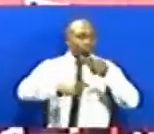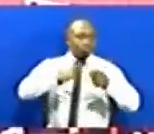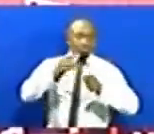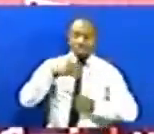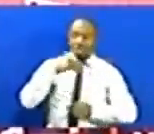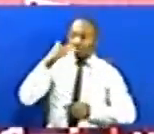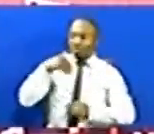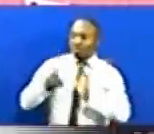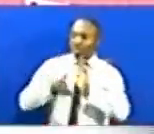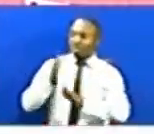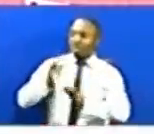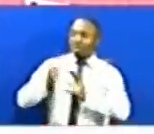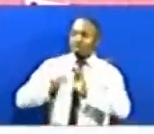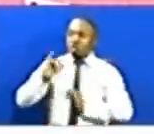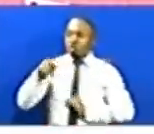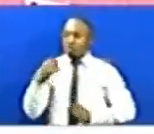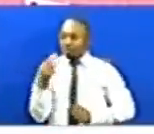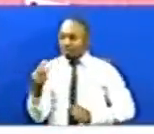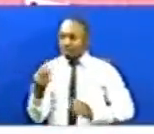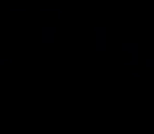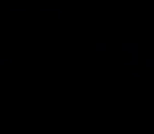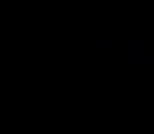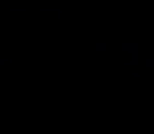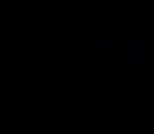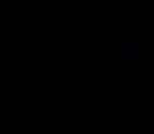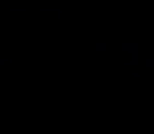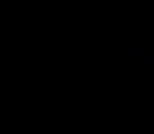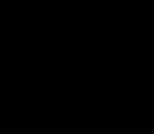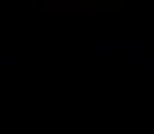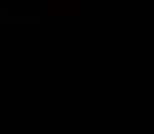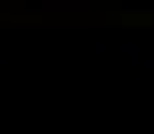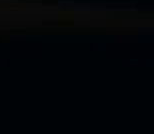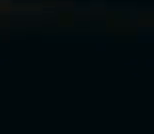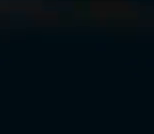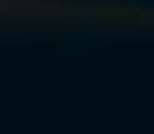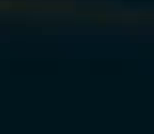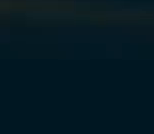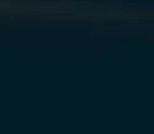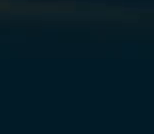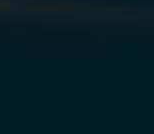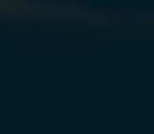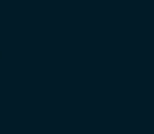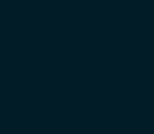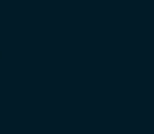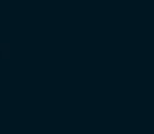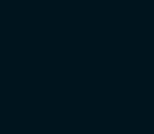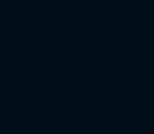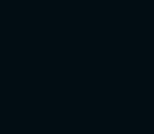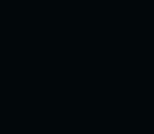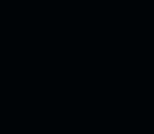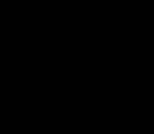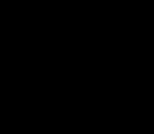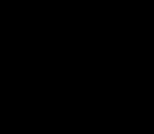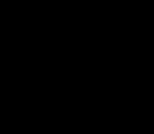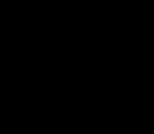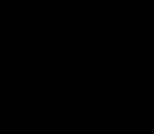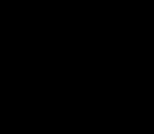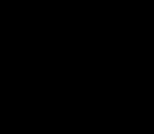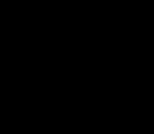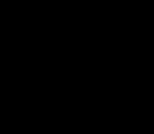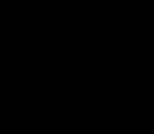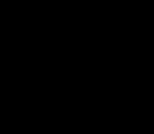hii simulizi ambayo ilianza tangu siku ya Jumatatu. Make your day. Gilly Bonny Online